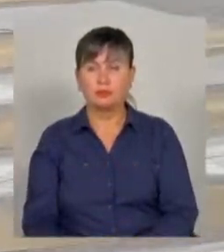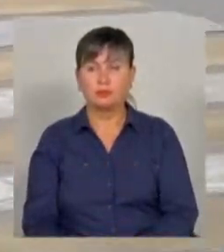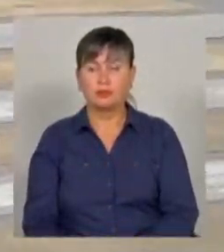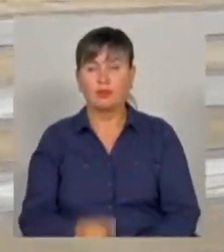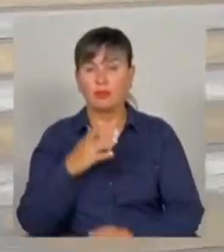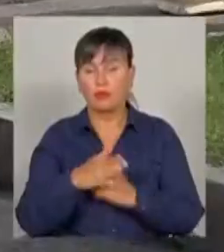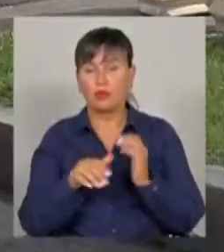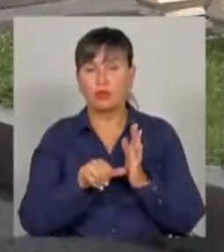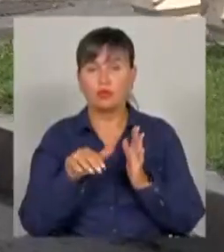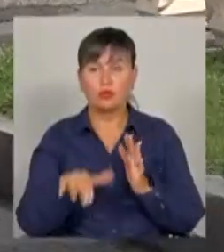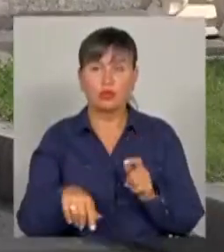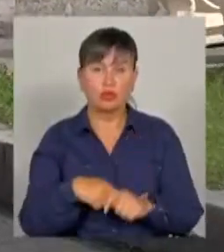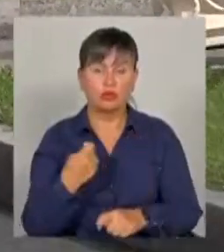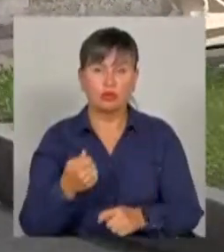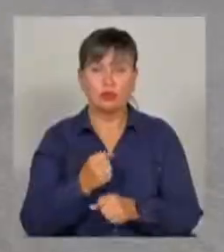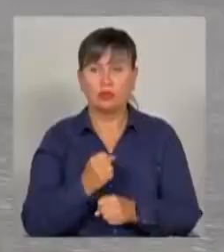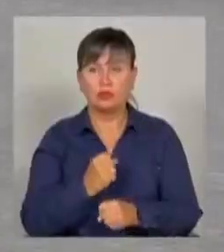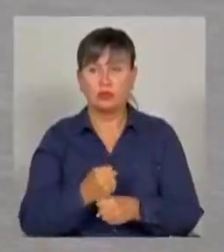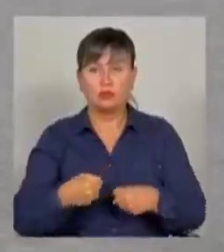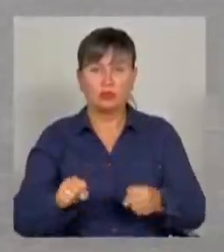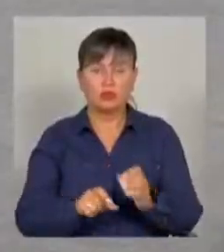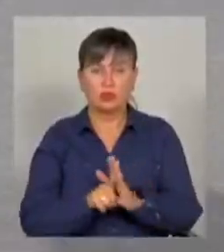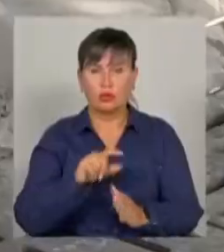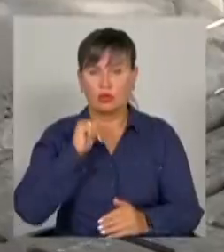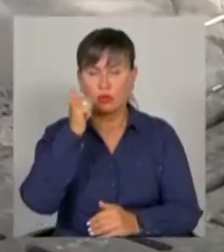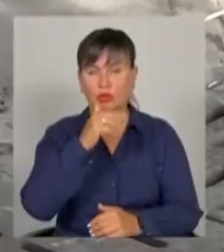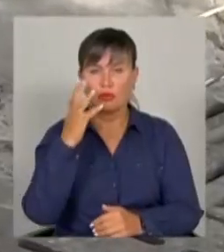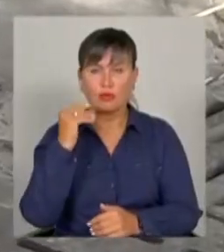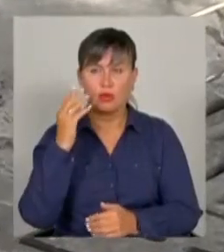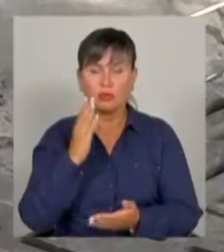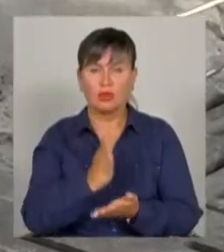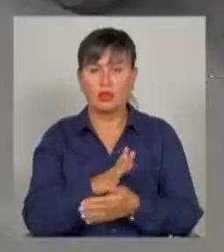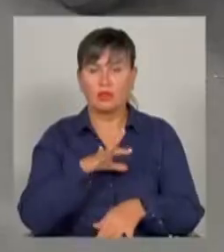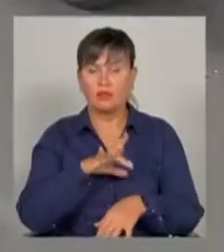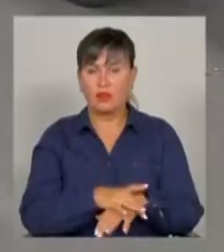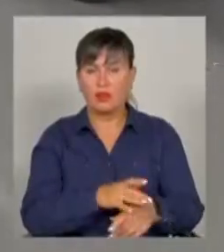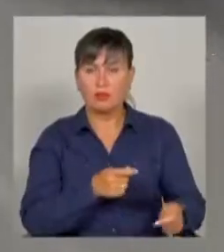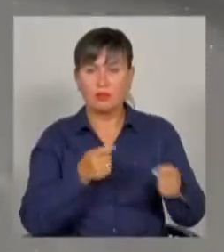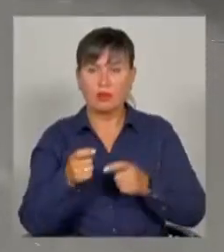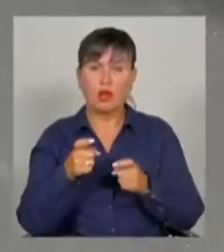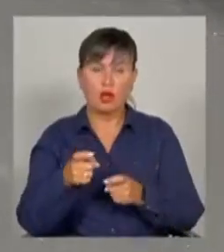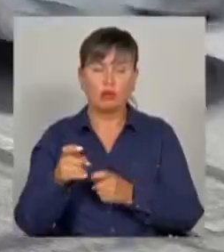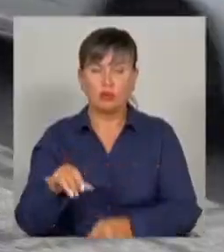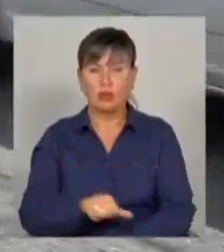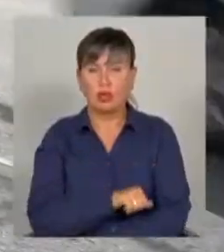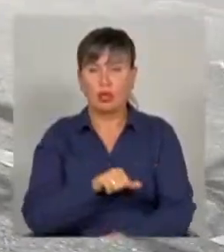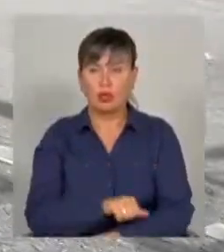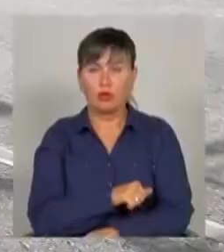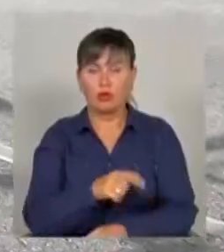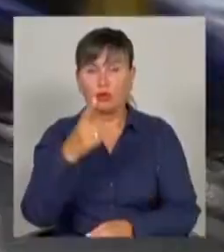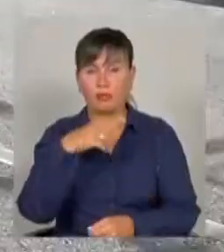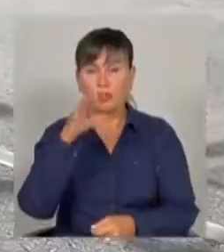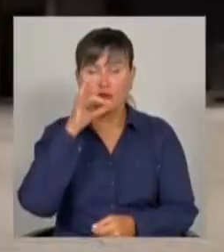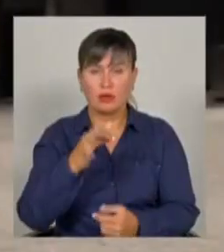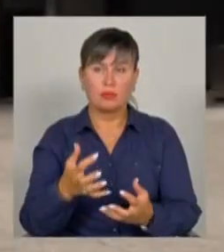Порядка 6 тысяч нарушений совершили мопедисты с начала года в Алматы. Имеются факты перевозки оружия и наркотиков. В полиции